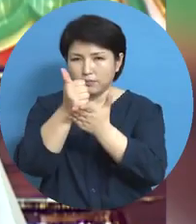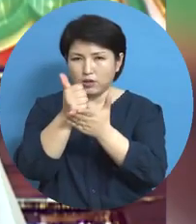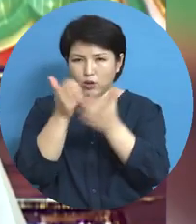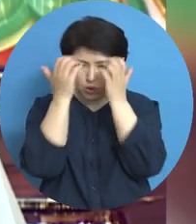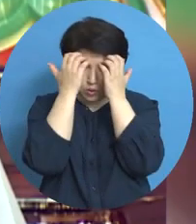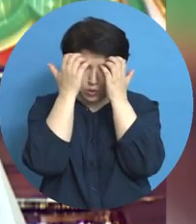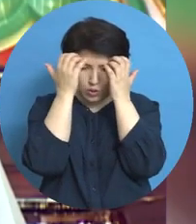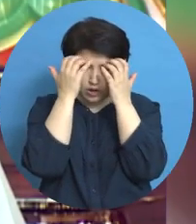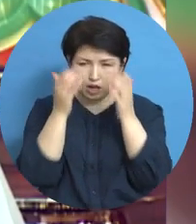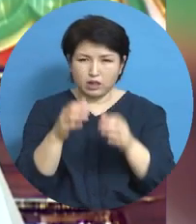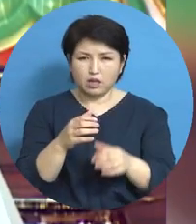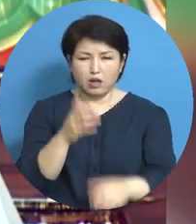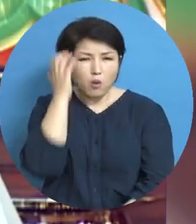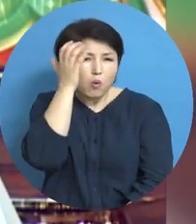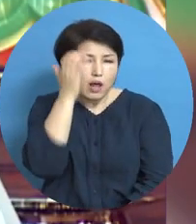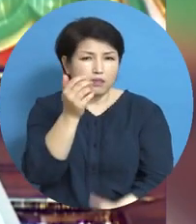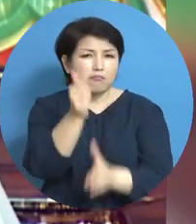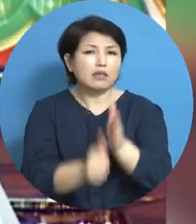가장 대표적인 예가